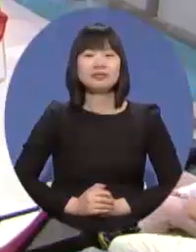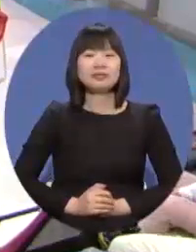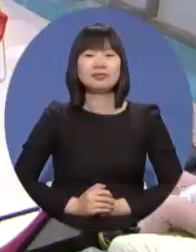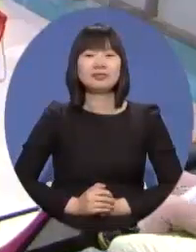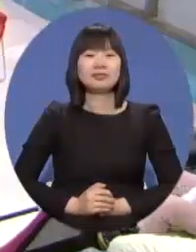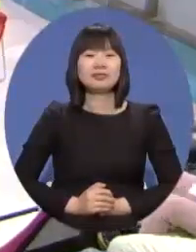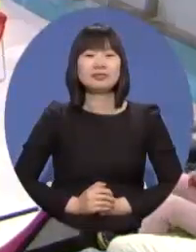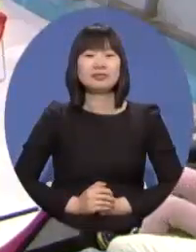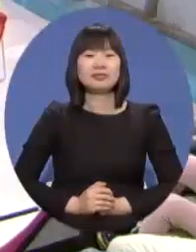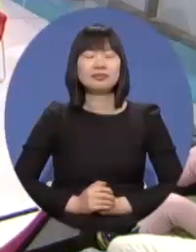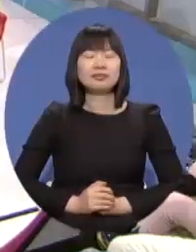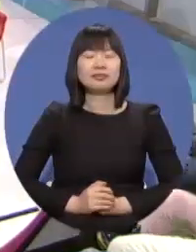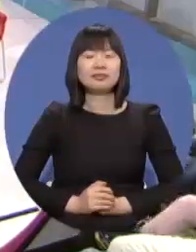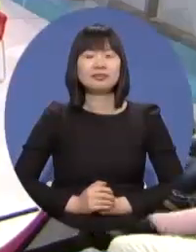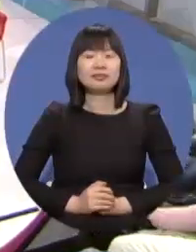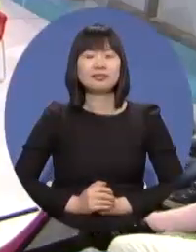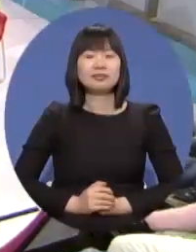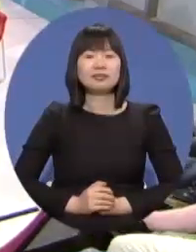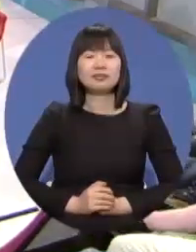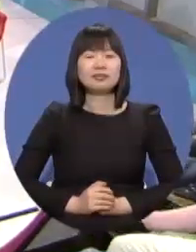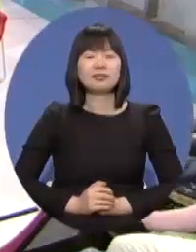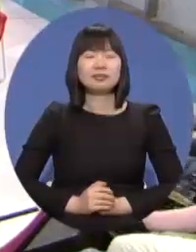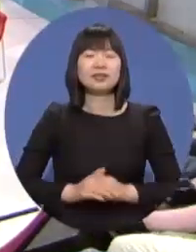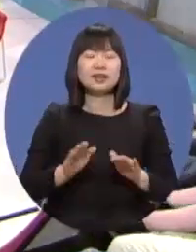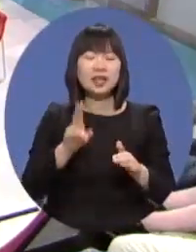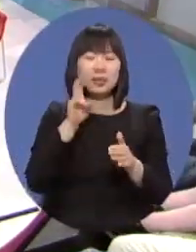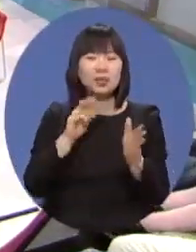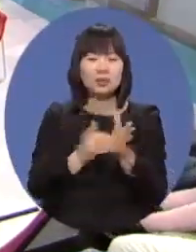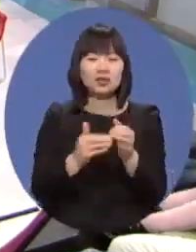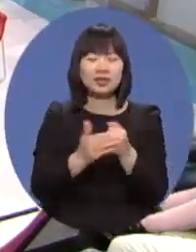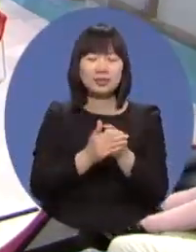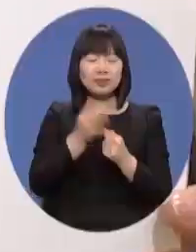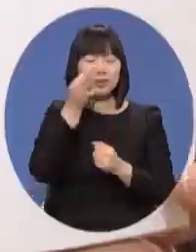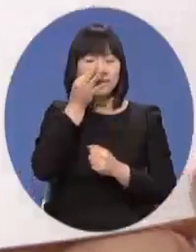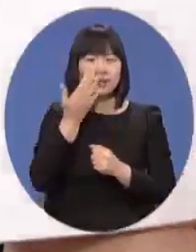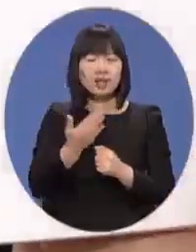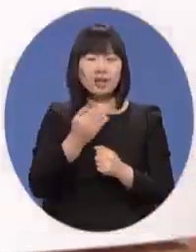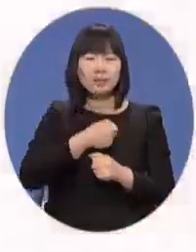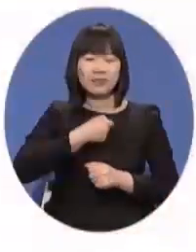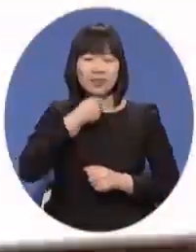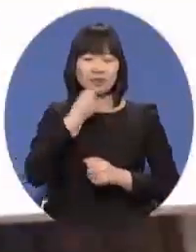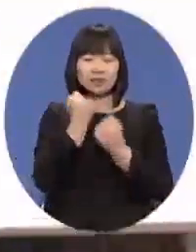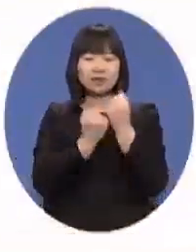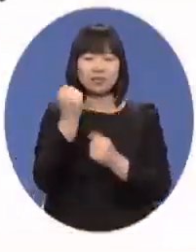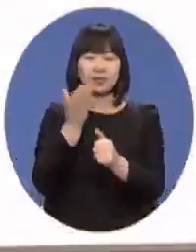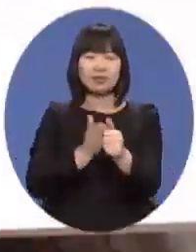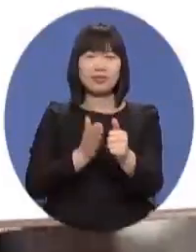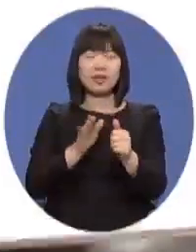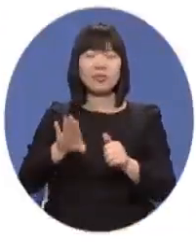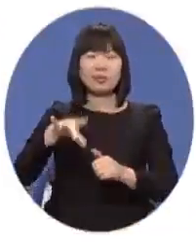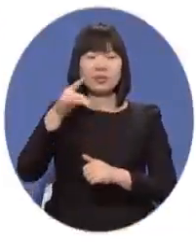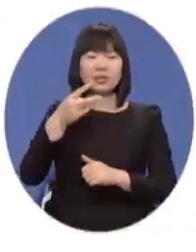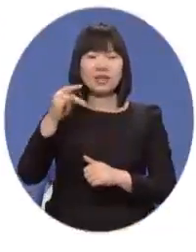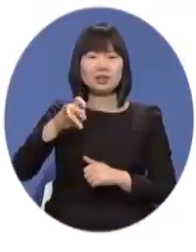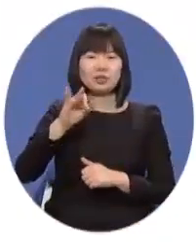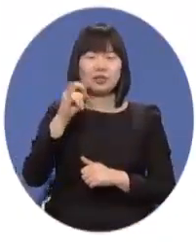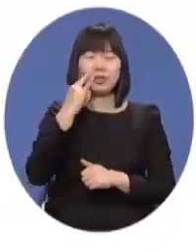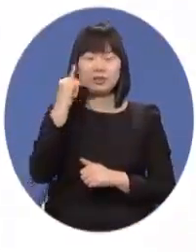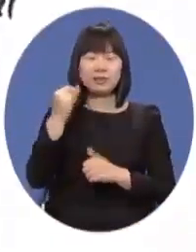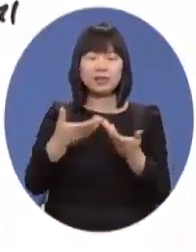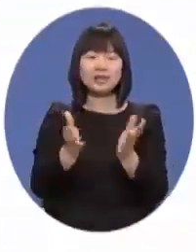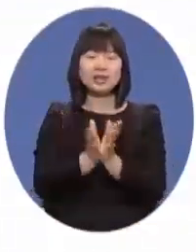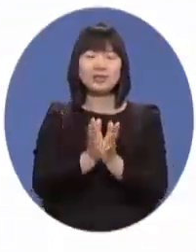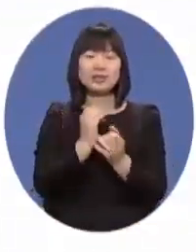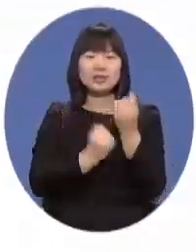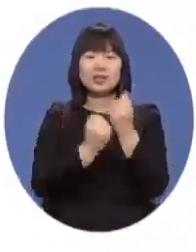좋습니다. 네, 자, 이제 음악이 끝났으니까 들어주시고요. 마이크 들고 설명 좀 네, 부탁드릴게요. 먼저 다둥이맘 팀부터 설명